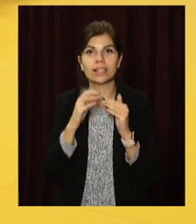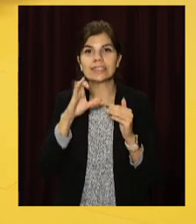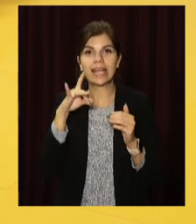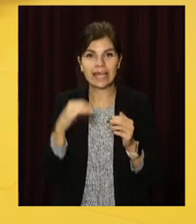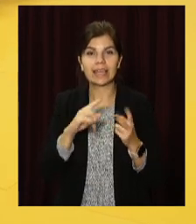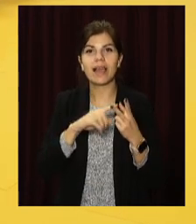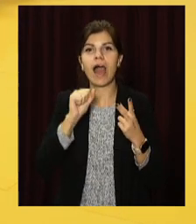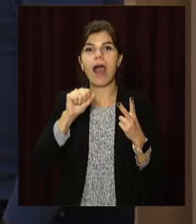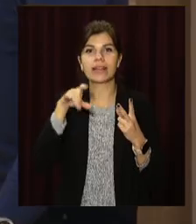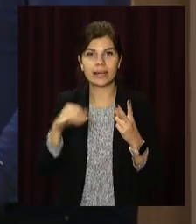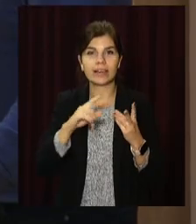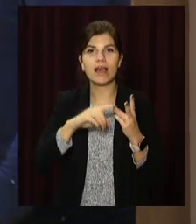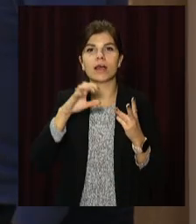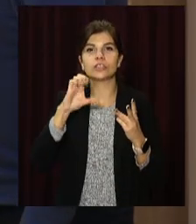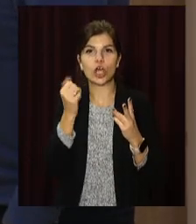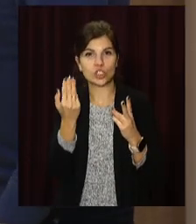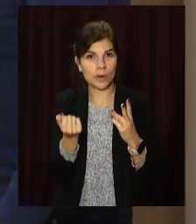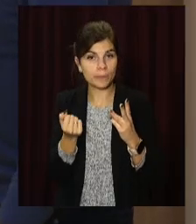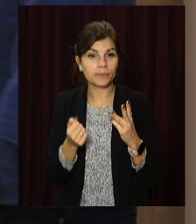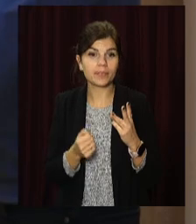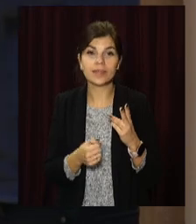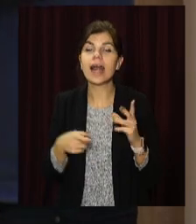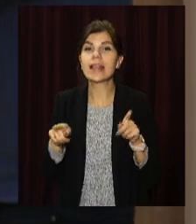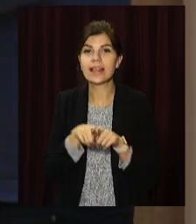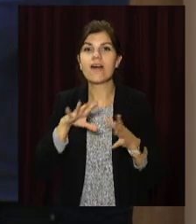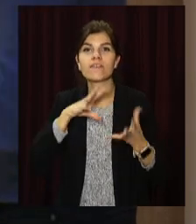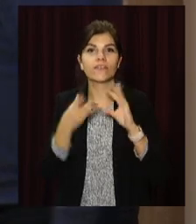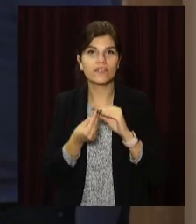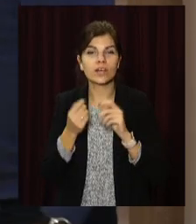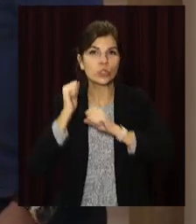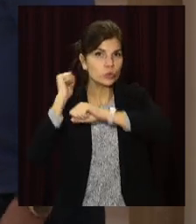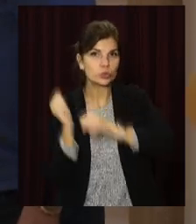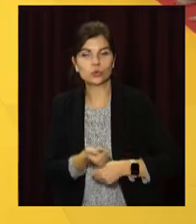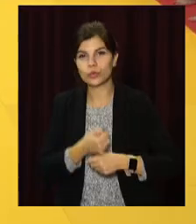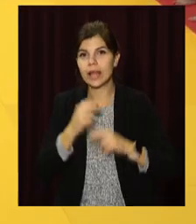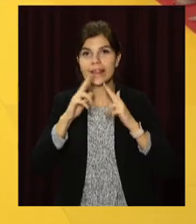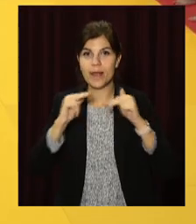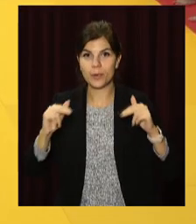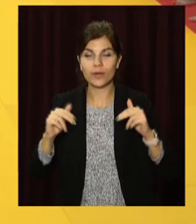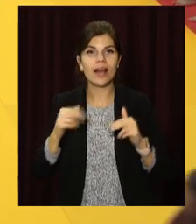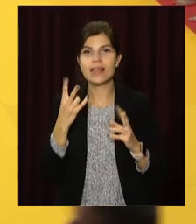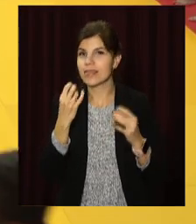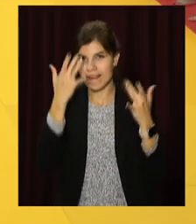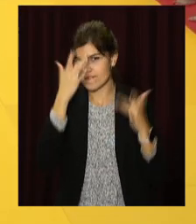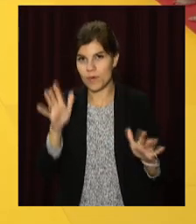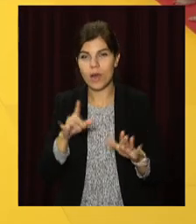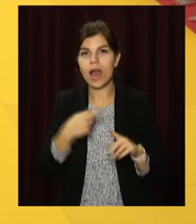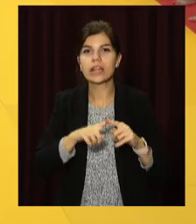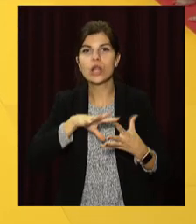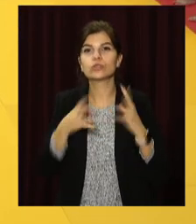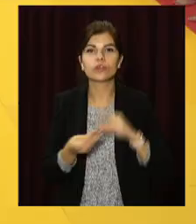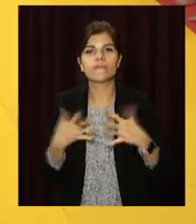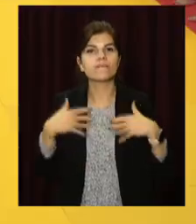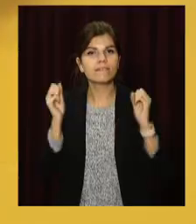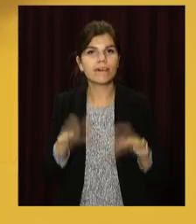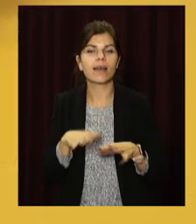Синілов, Андрій Чабан і Олександр Клешня. Такий вдалий виступ дзюдоїстів Дніпропетровщини не випадковий. Це результат